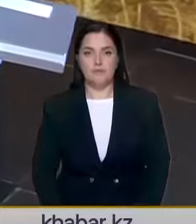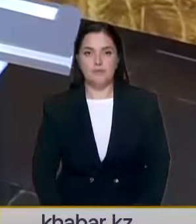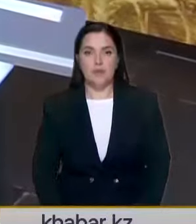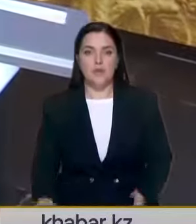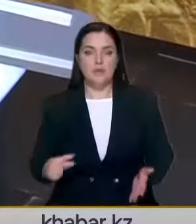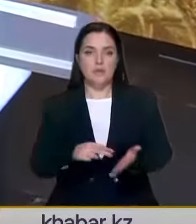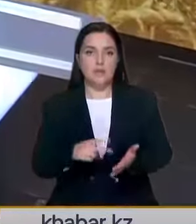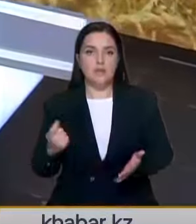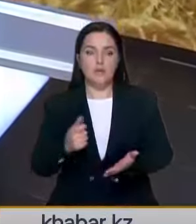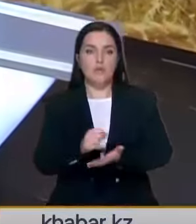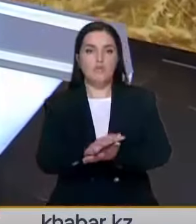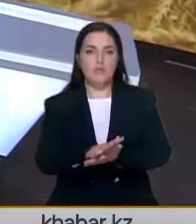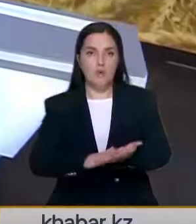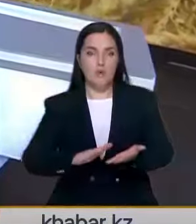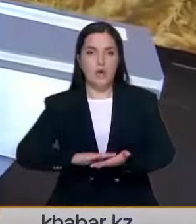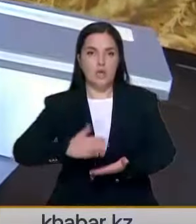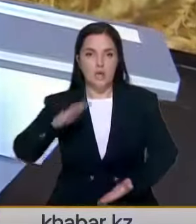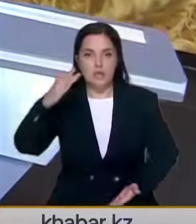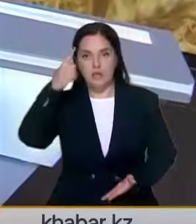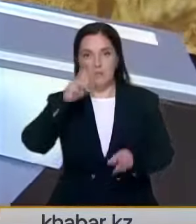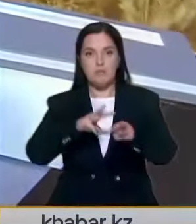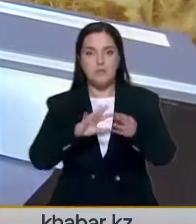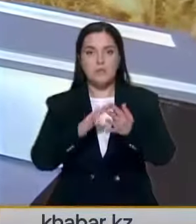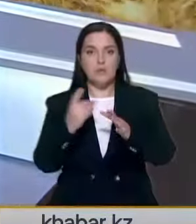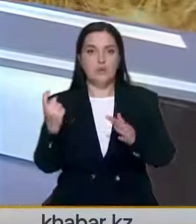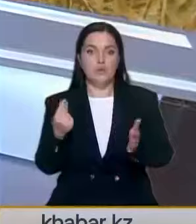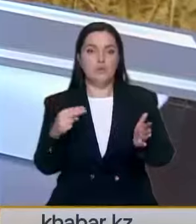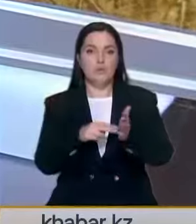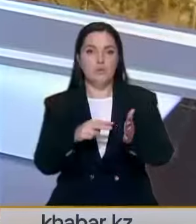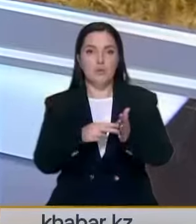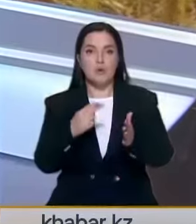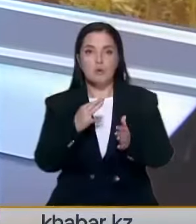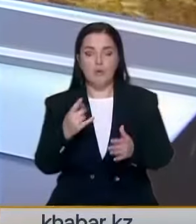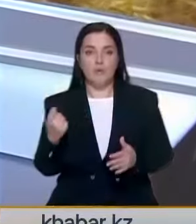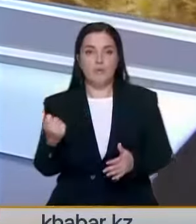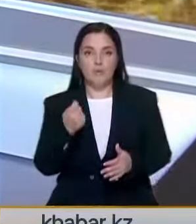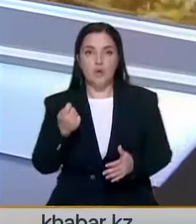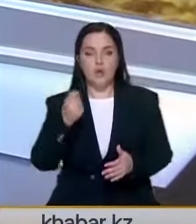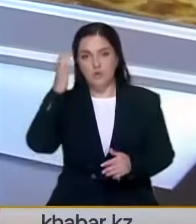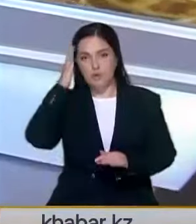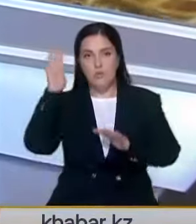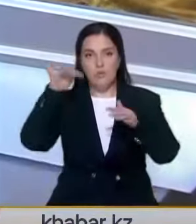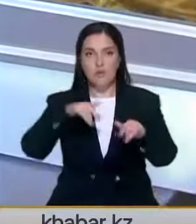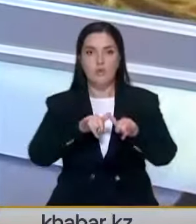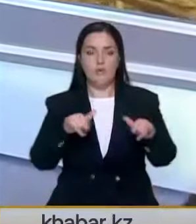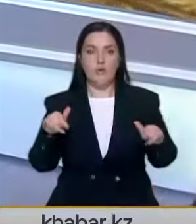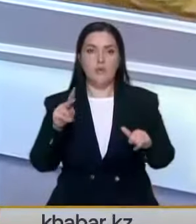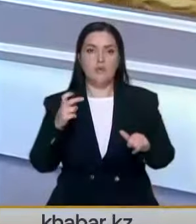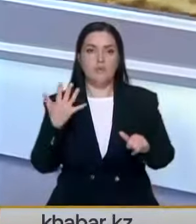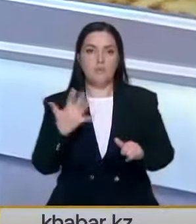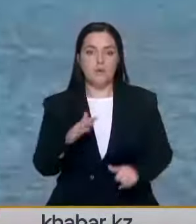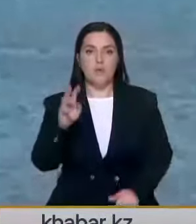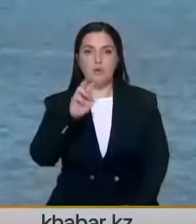Вот, впрочем, цены на зерно продолжают расти. Об этом сообщают в Минсельхозе. Стоимость тонны пшеницы на Черном море увеличилась до